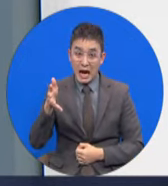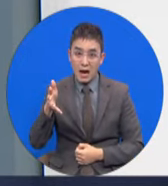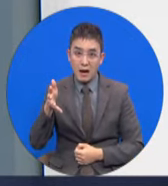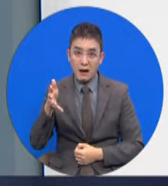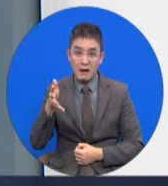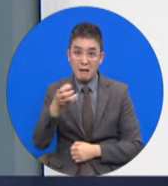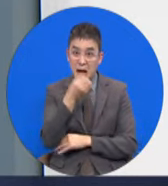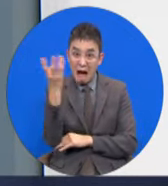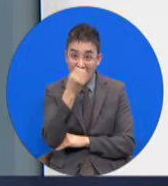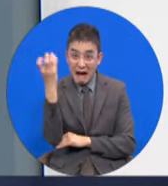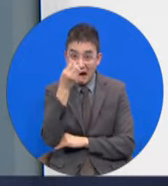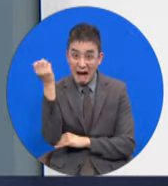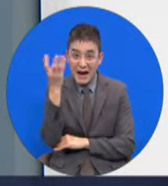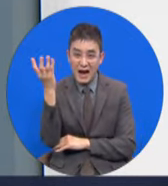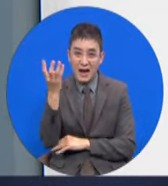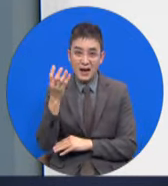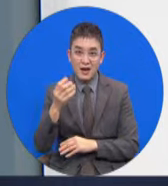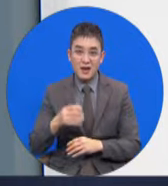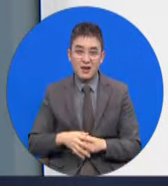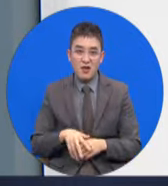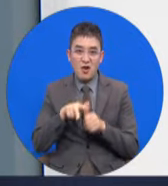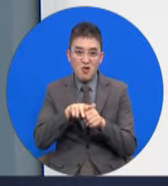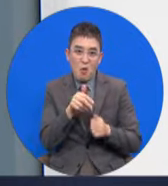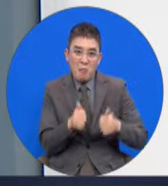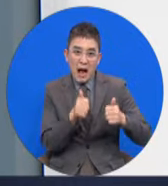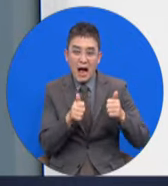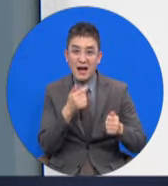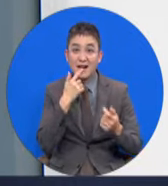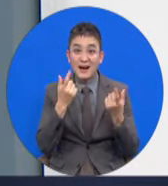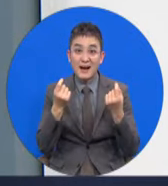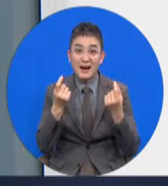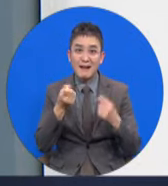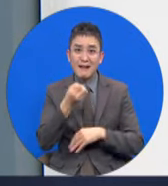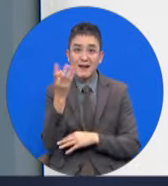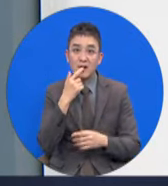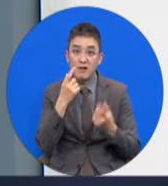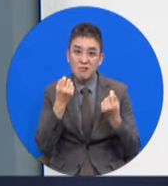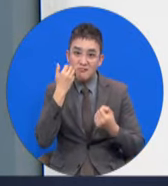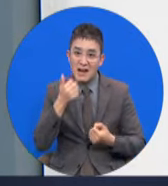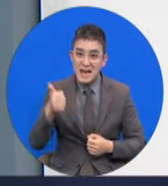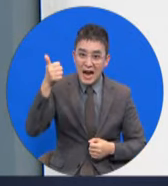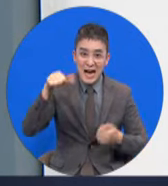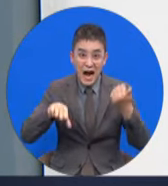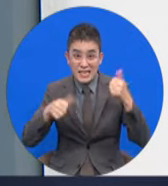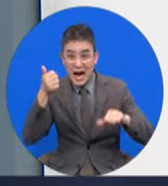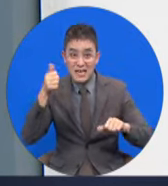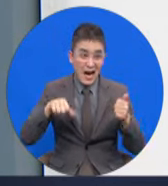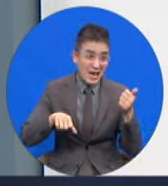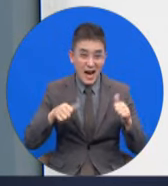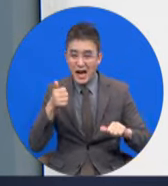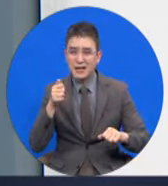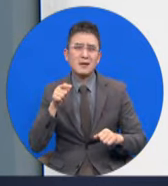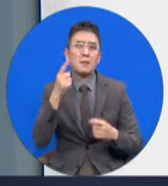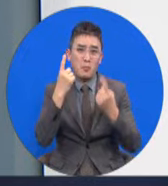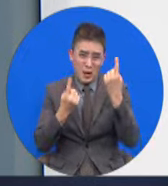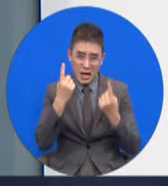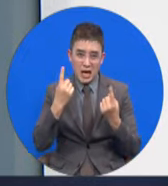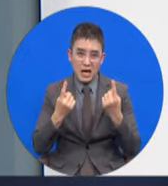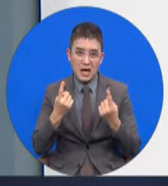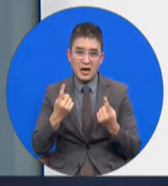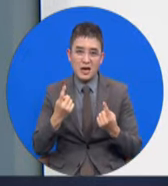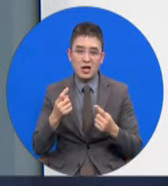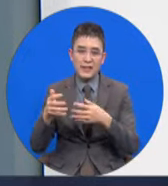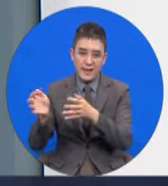누가 이길까, 누가 잘 뛰나, 누가 먼저 뛰고 있나 이것만 보도하는데 실질적인 것은 공약을 비교함으로써 어느 정당이 어떤